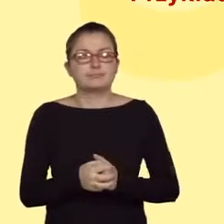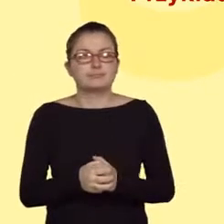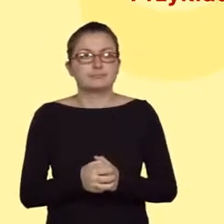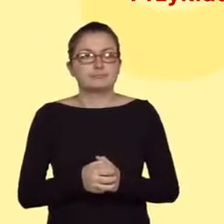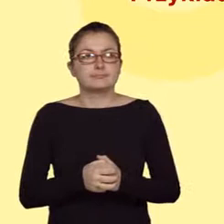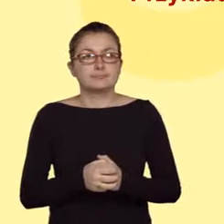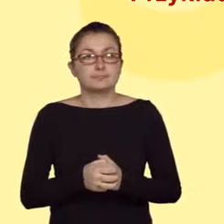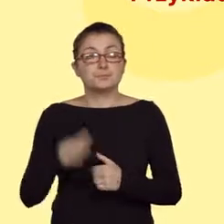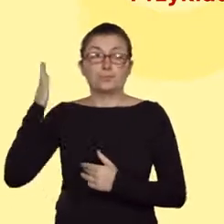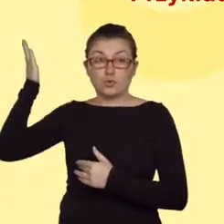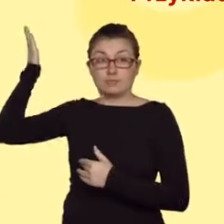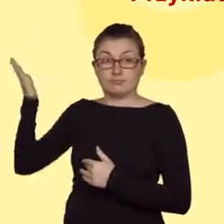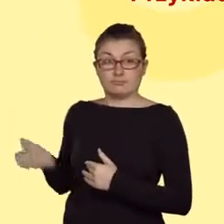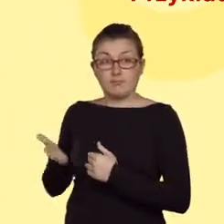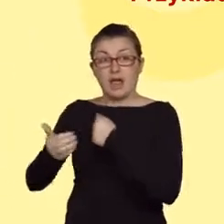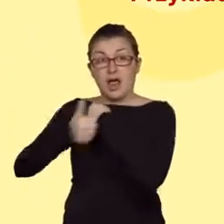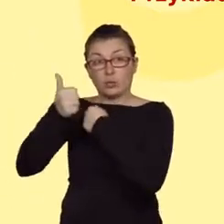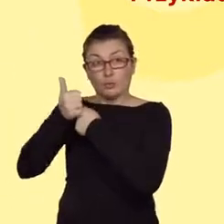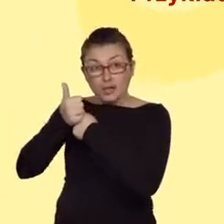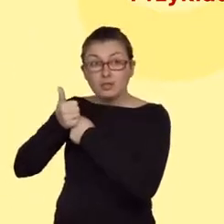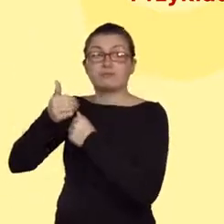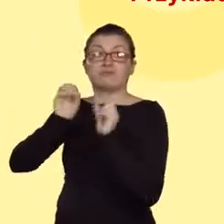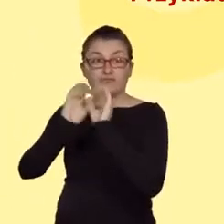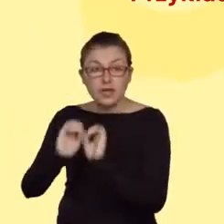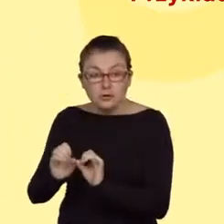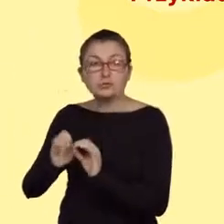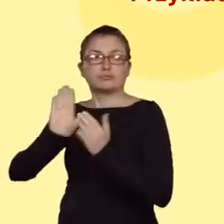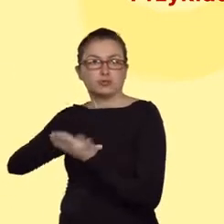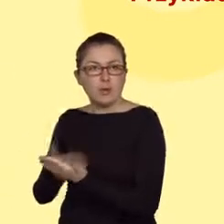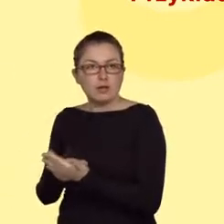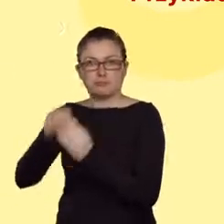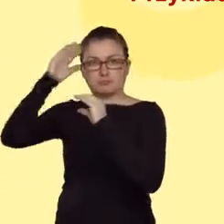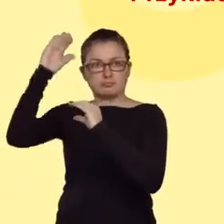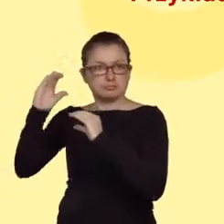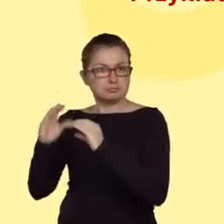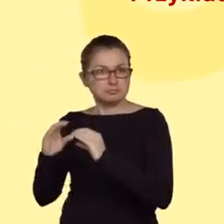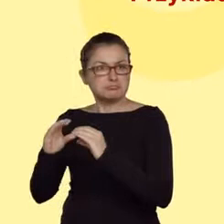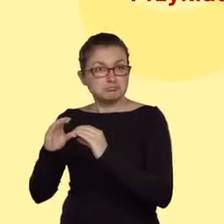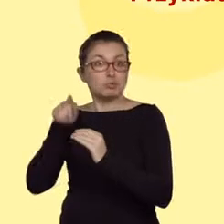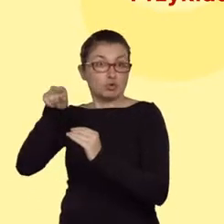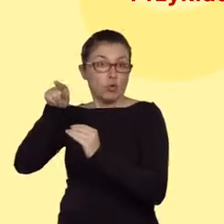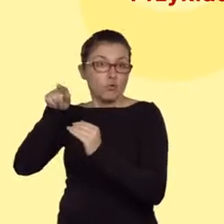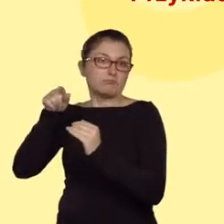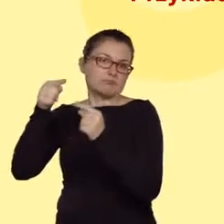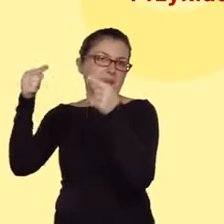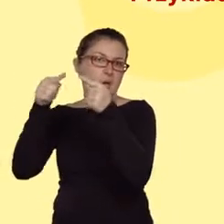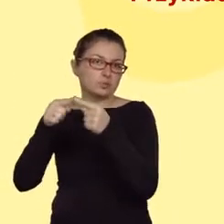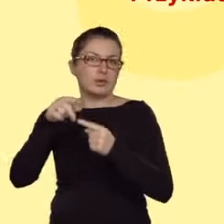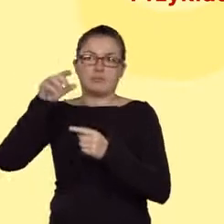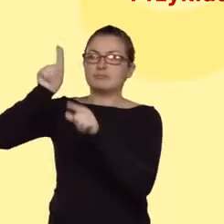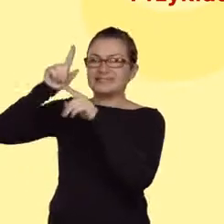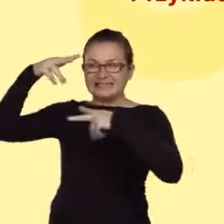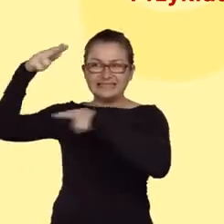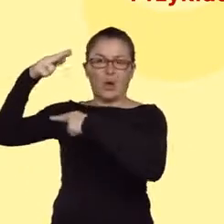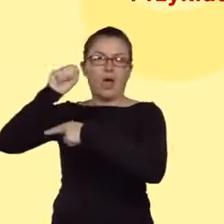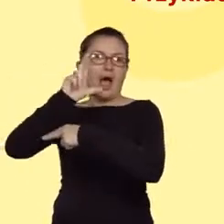jego rozwinięcie oraz przykład. Taki układ może odpowiadać nawet budowie akapitu. Najlepiej argument podać na początku, następnie